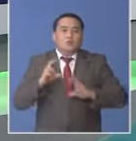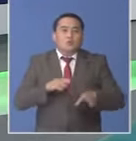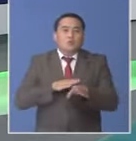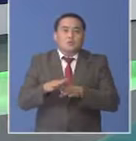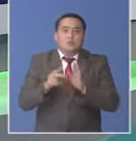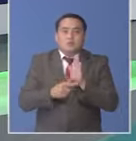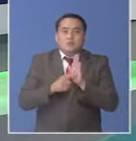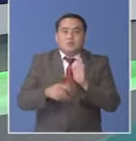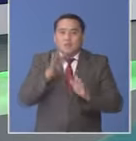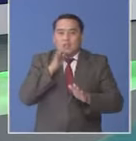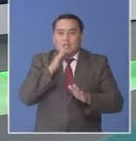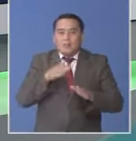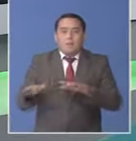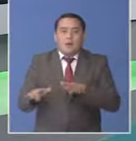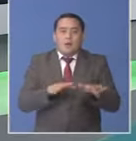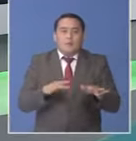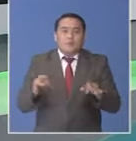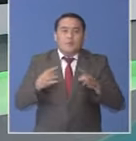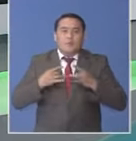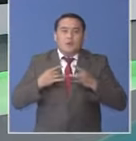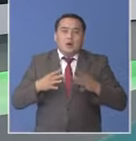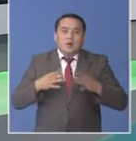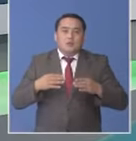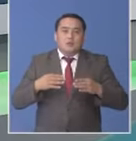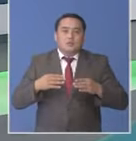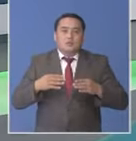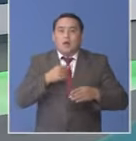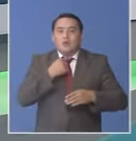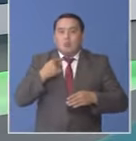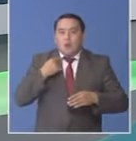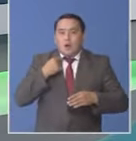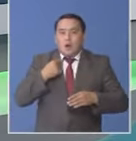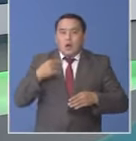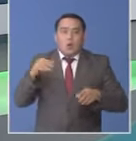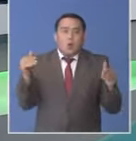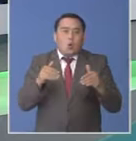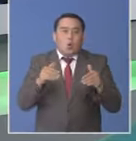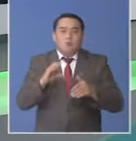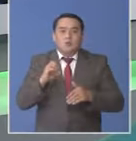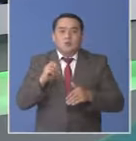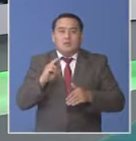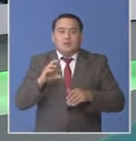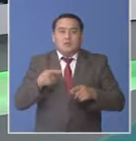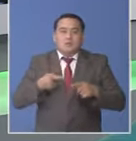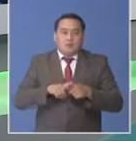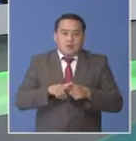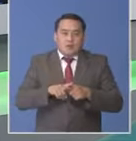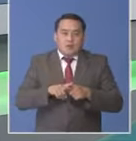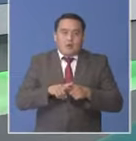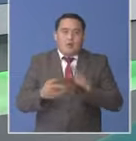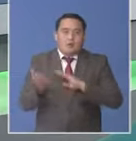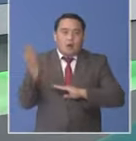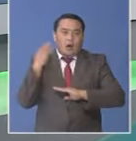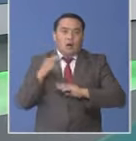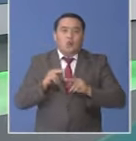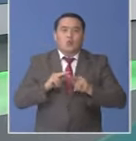исполнилось 70 лет. Торжественное мероприятие юбиляра прошло в стенах Талдыкурганского колледжа сервиса и технологий. Ведь когда-то